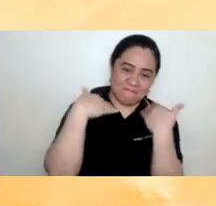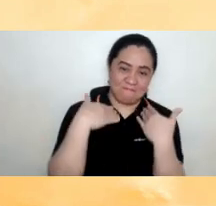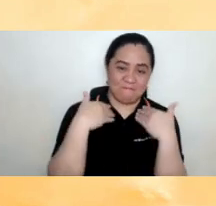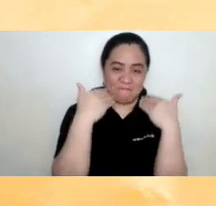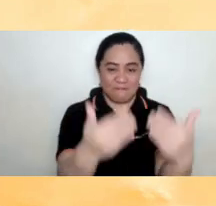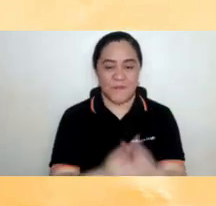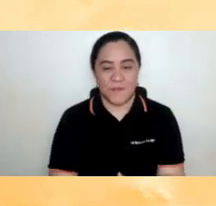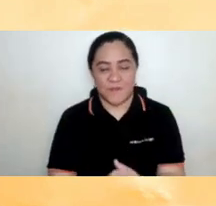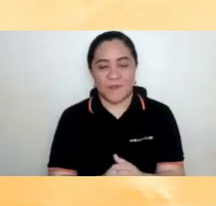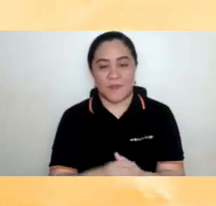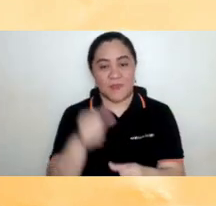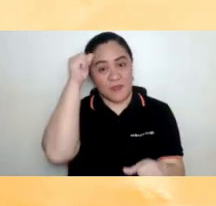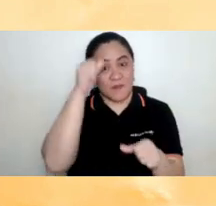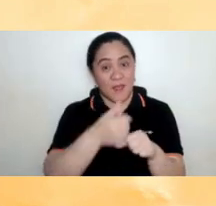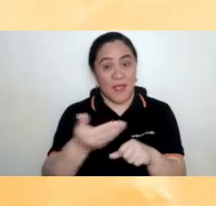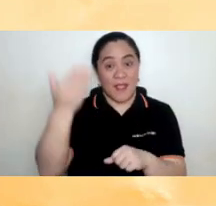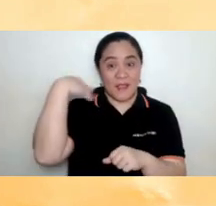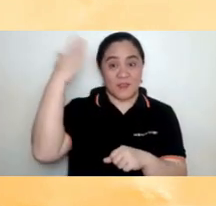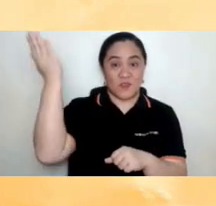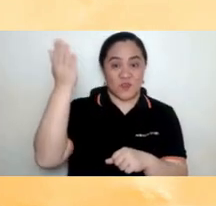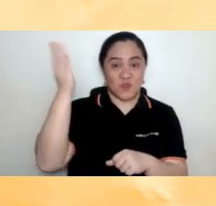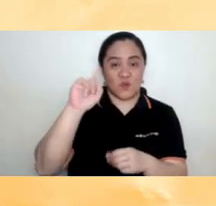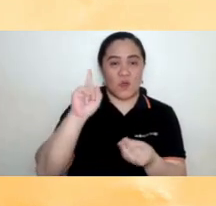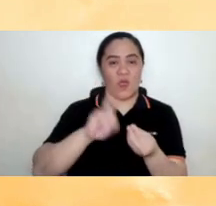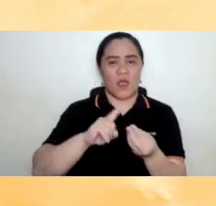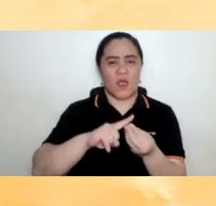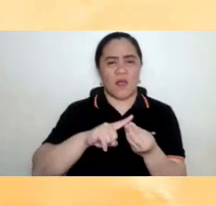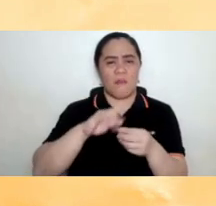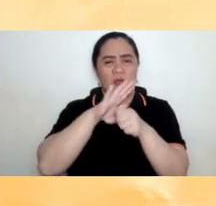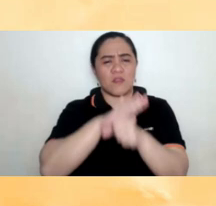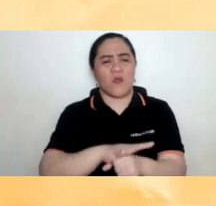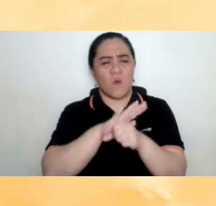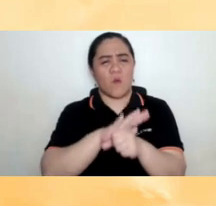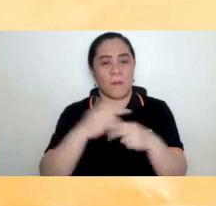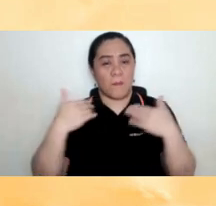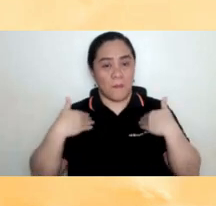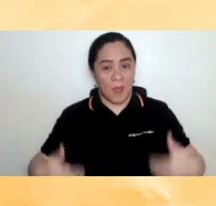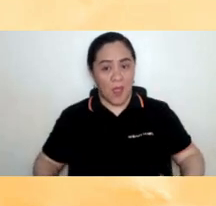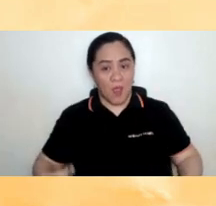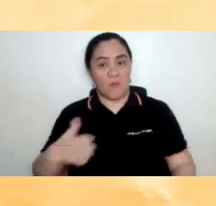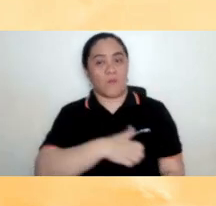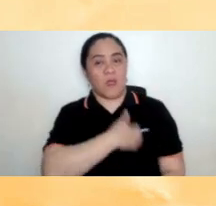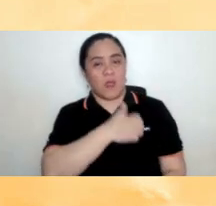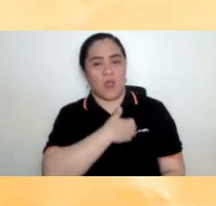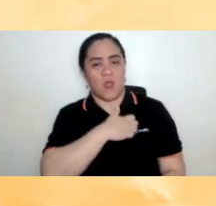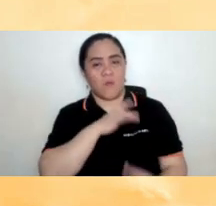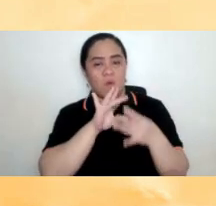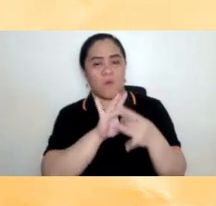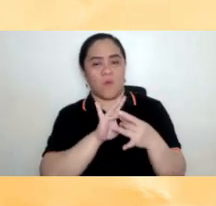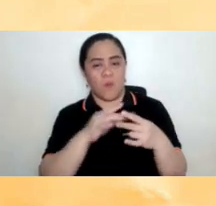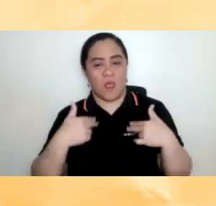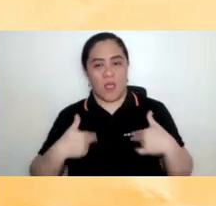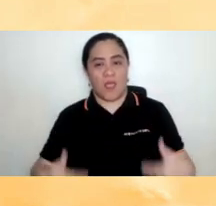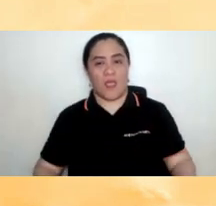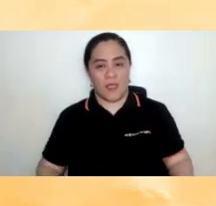Sa nakaraang episode, tinalakay natin ang epekto ng stress sa ating physical, emotional at relational health.